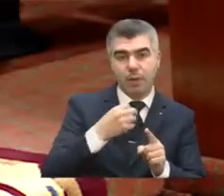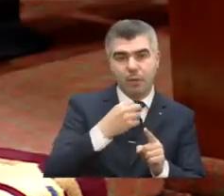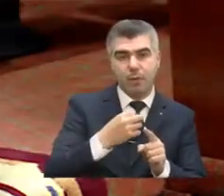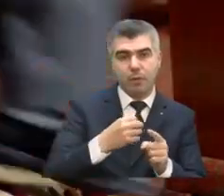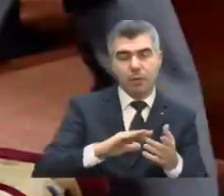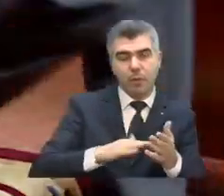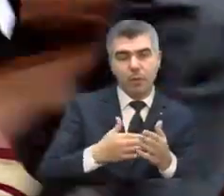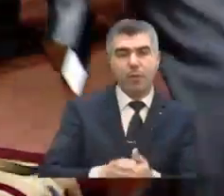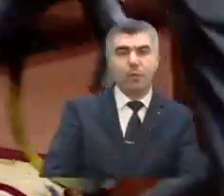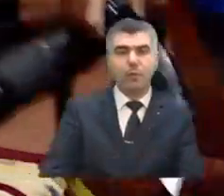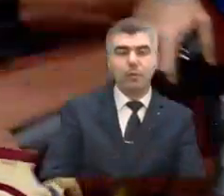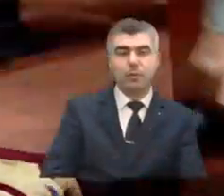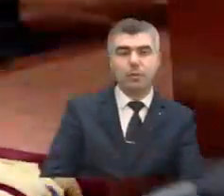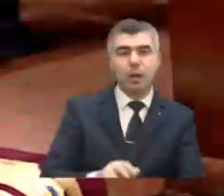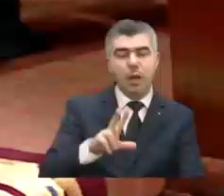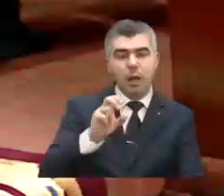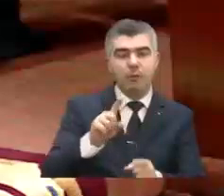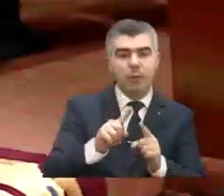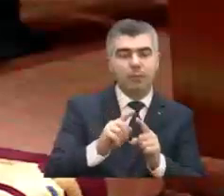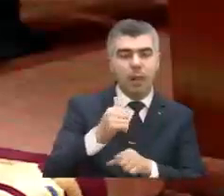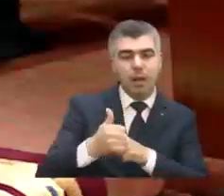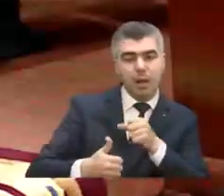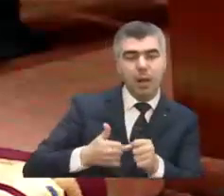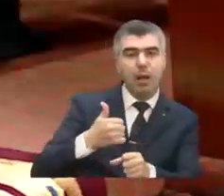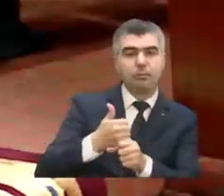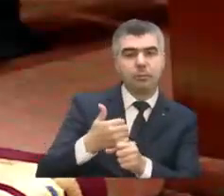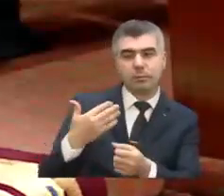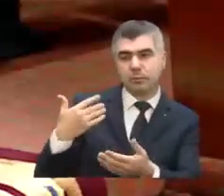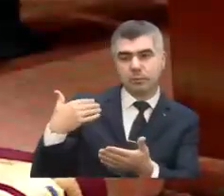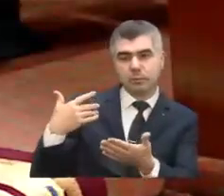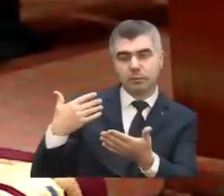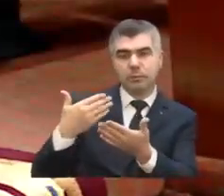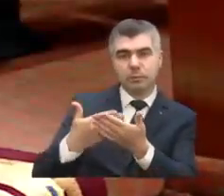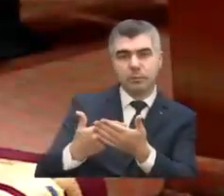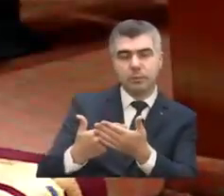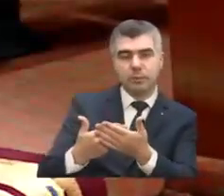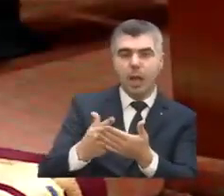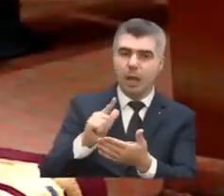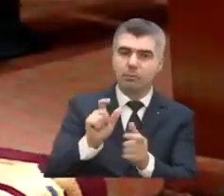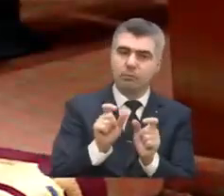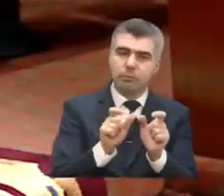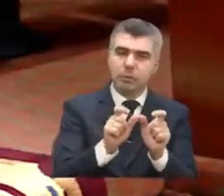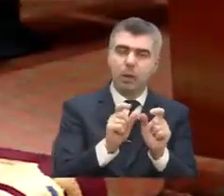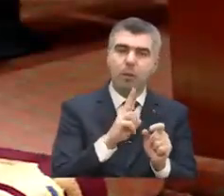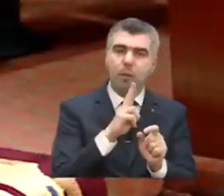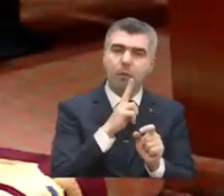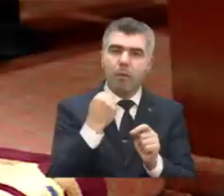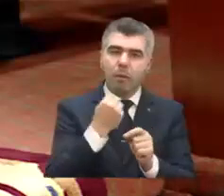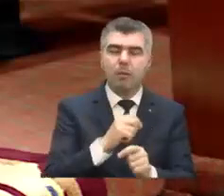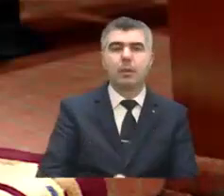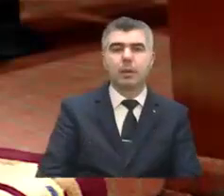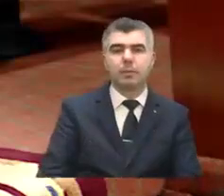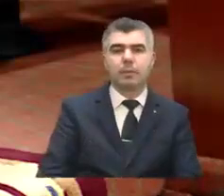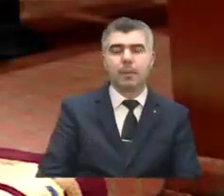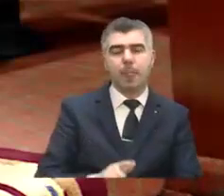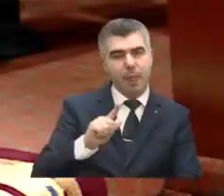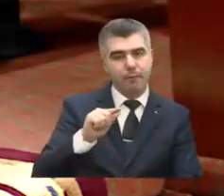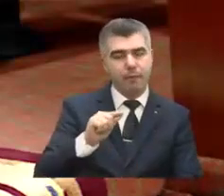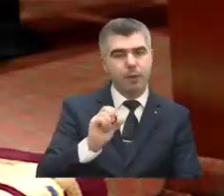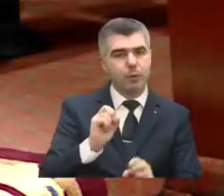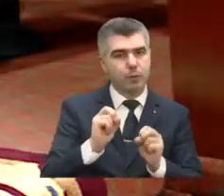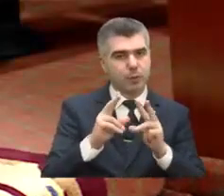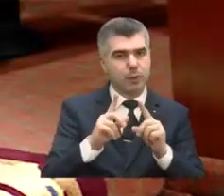شهد خلال السنوات الماضية اهتمام كبير من لدن السلطات الحكومية، والحكومة عازمة